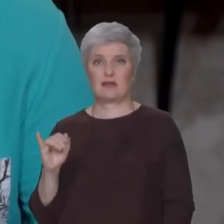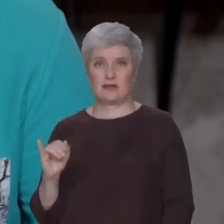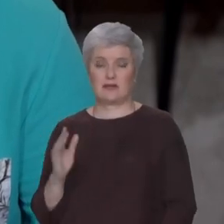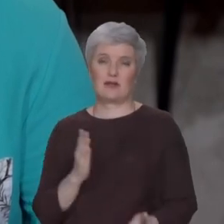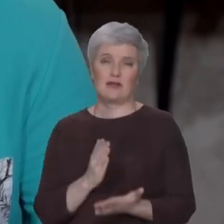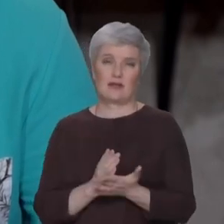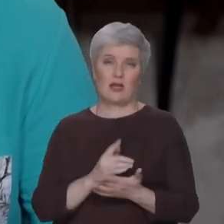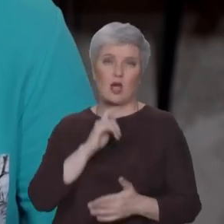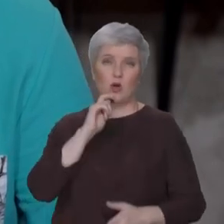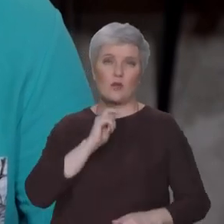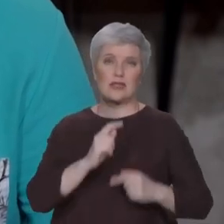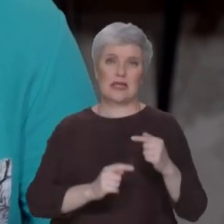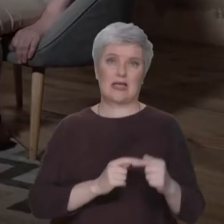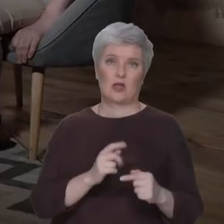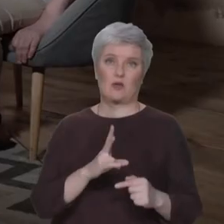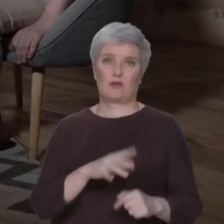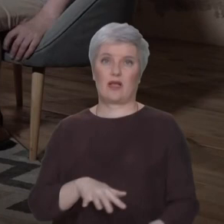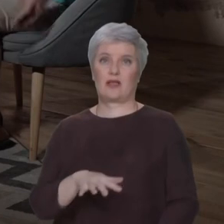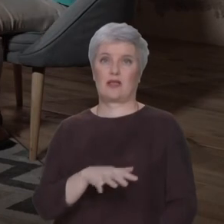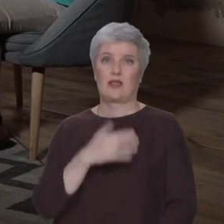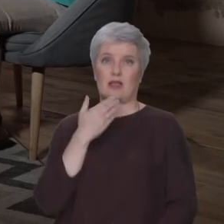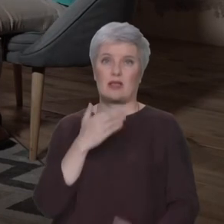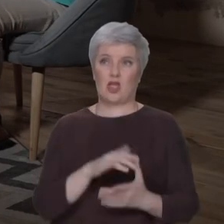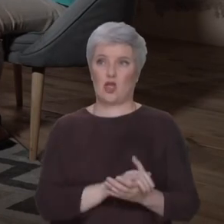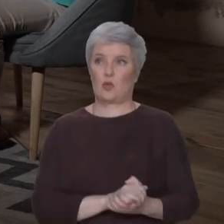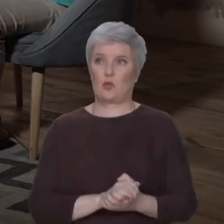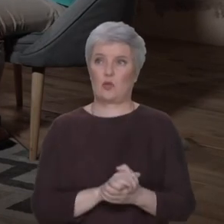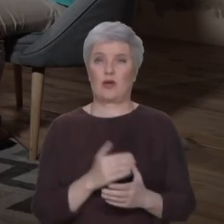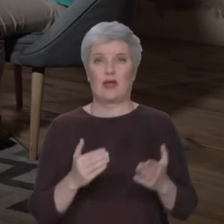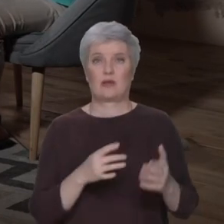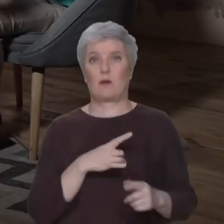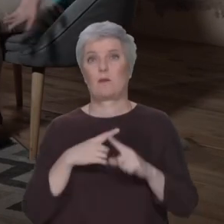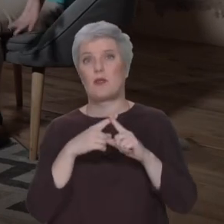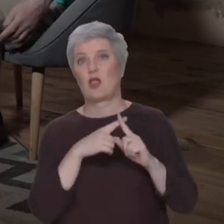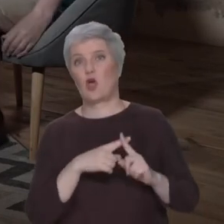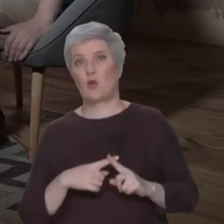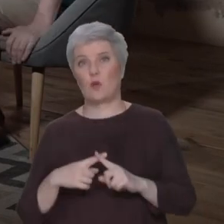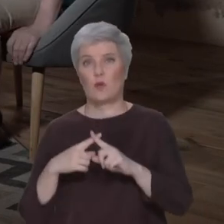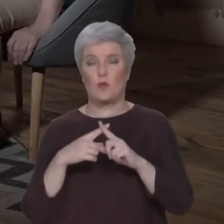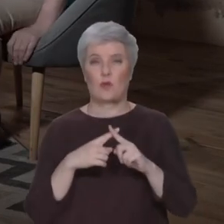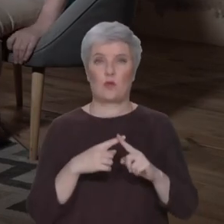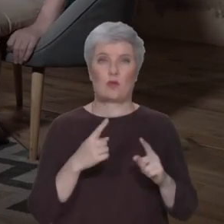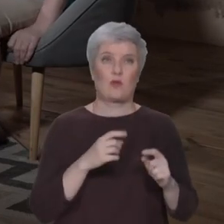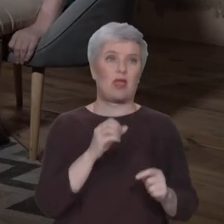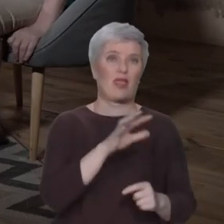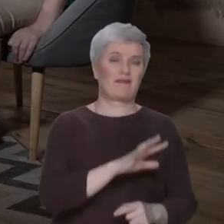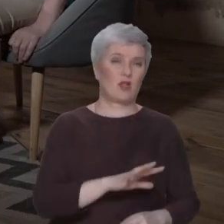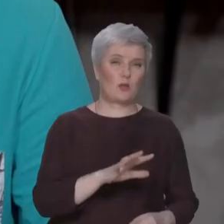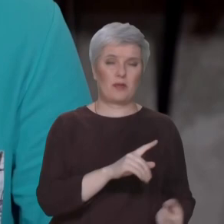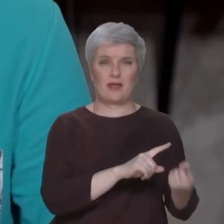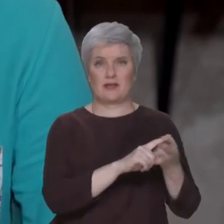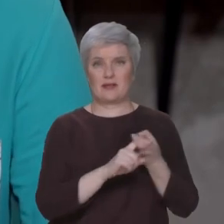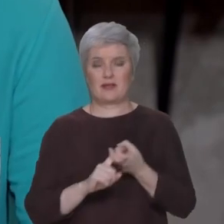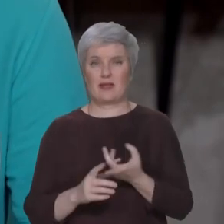Теренах бувшого Радянського Союзу, мені так здається. Ну, іноді там білоруська, і я маю на увазі європейська кров.